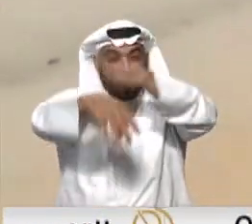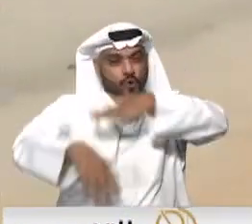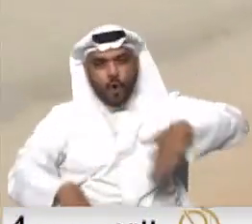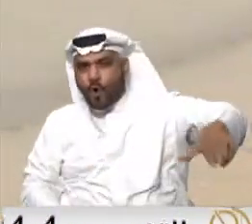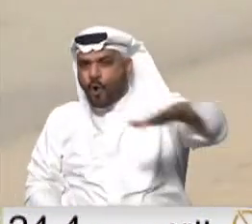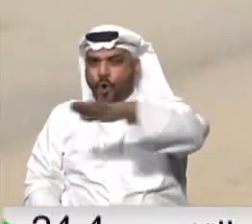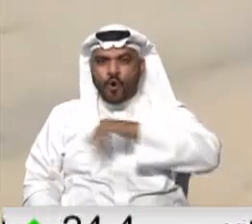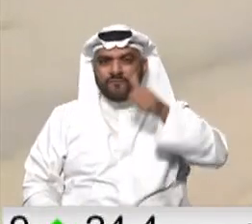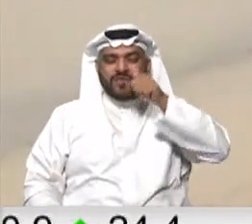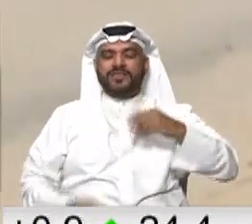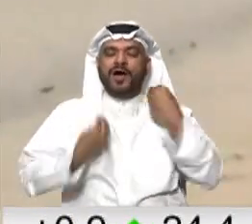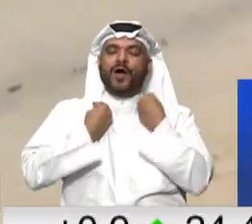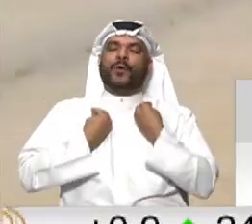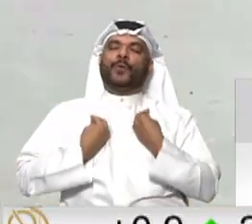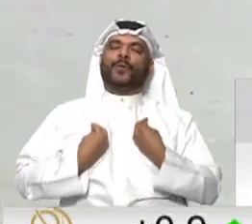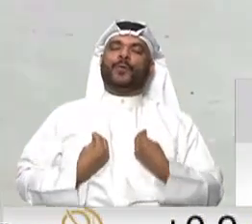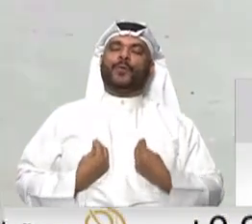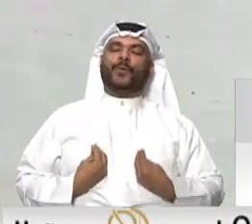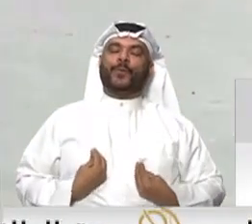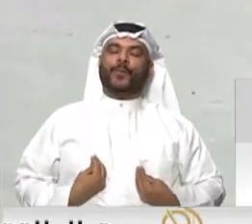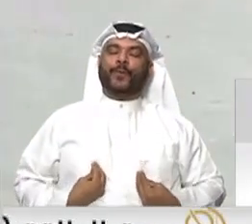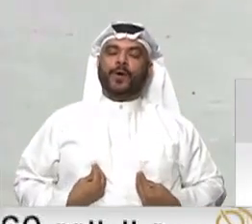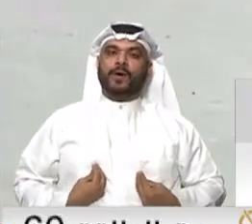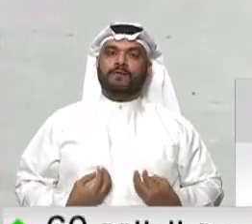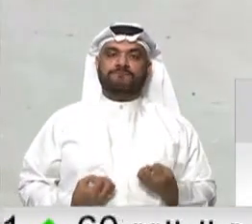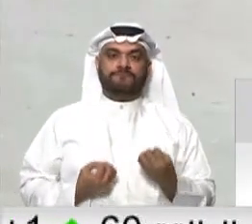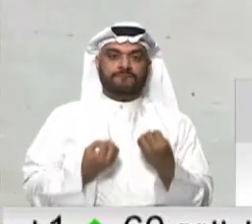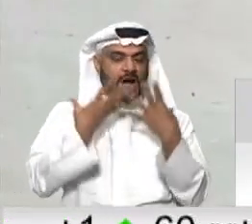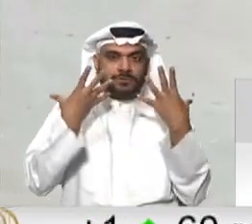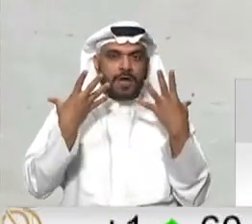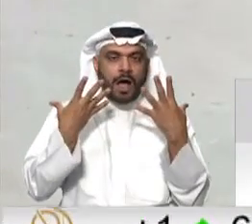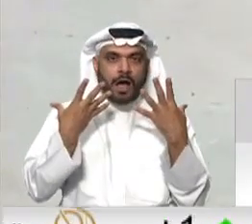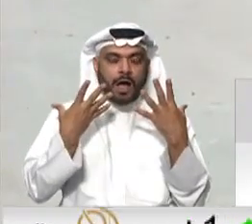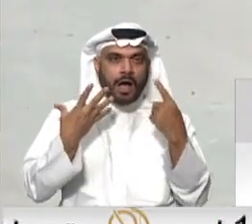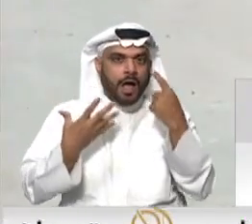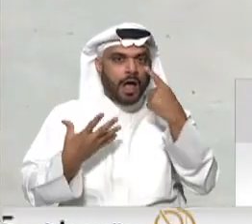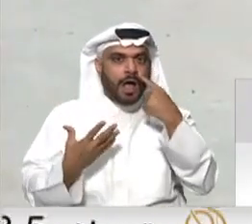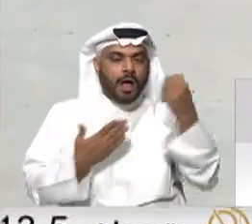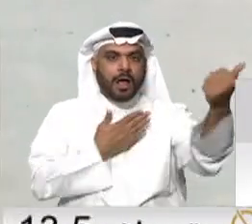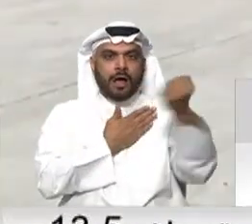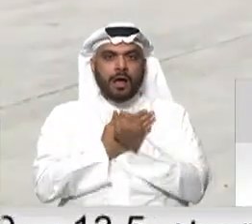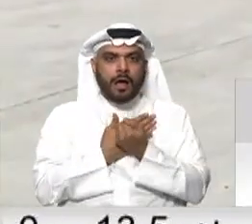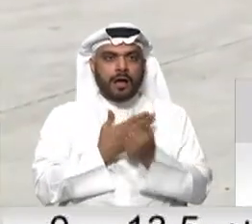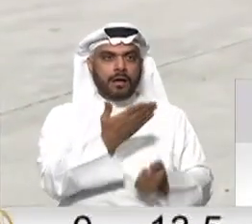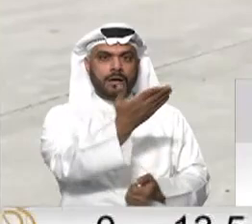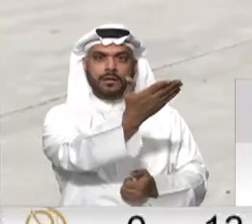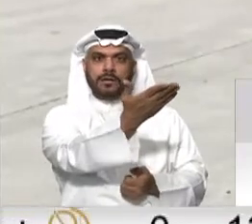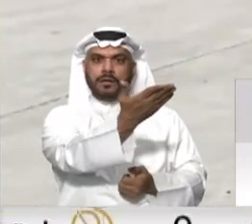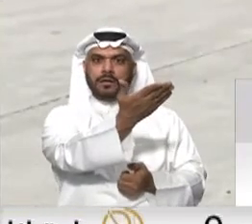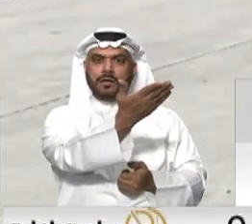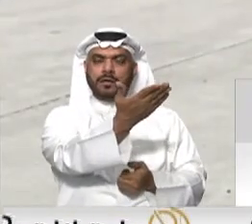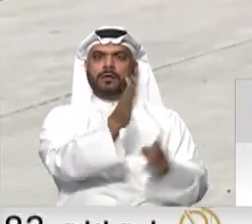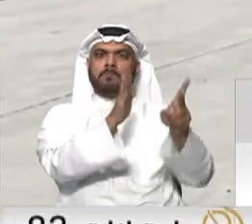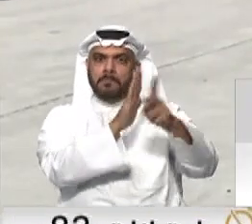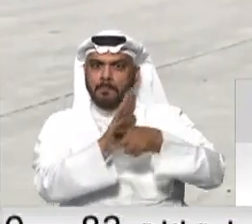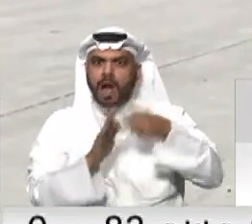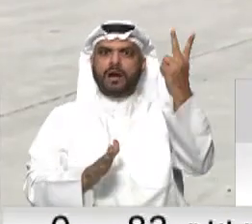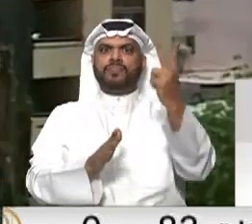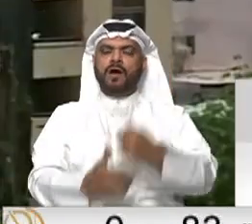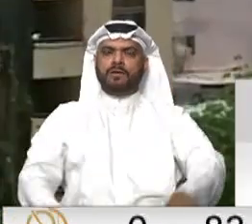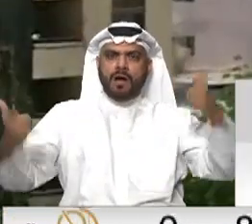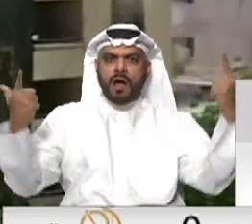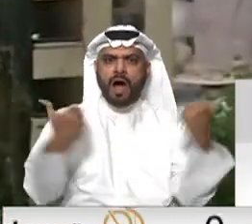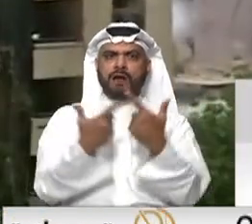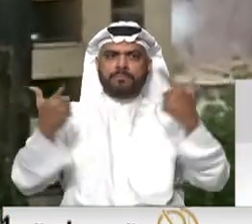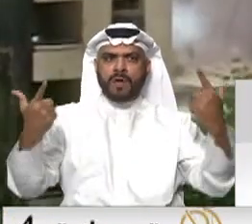أصوات إطلاق النار. أزيز الرصاص يدوي بالعاصمة معه يتسابق السودانيون للفرار والخروج للدول المجاورة.